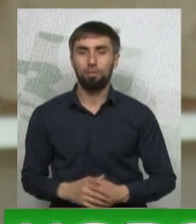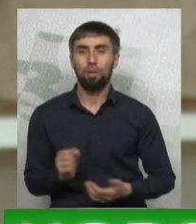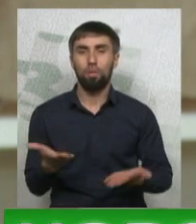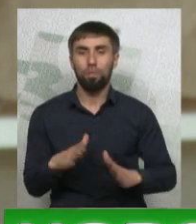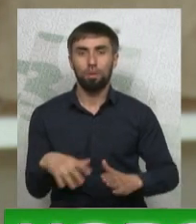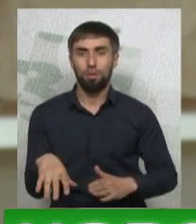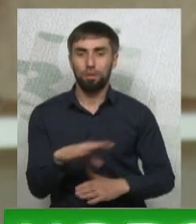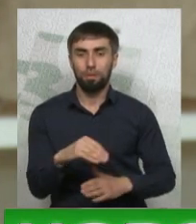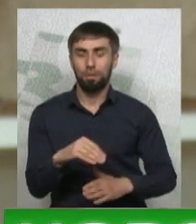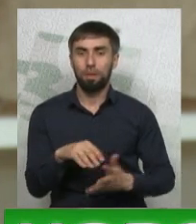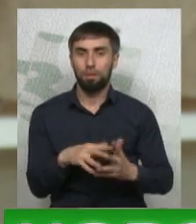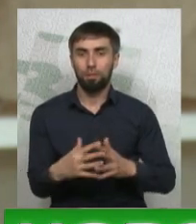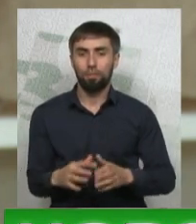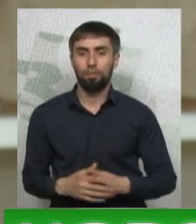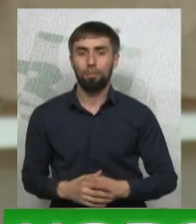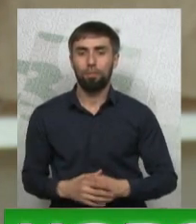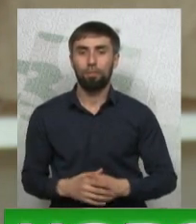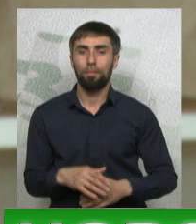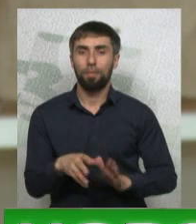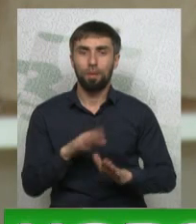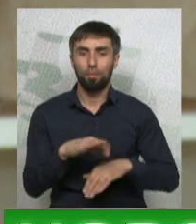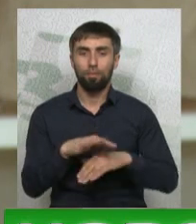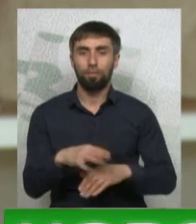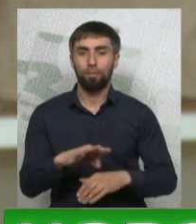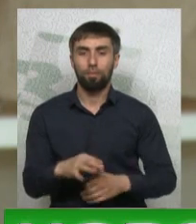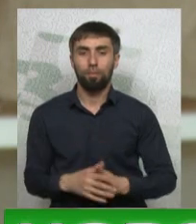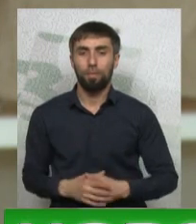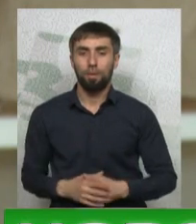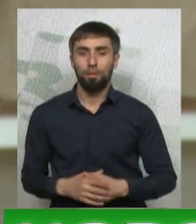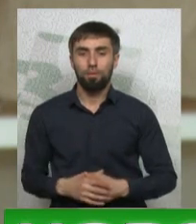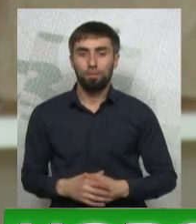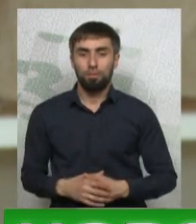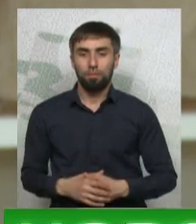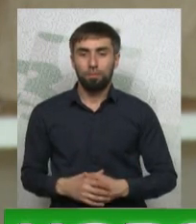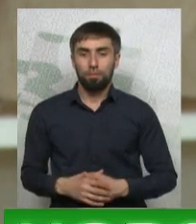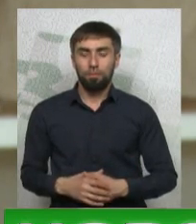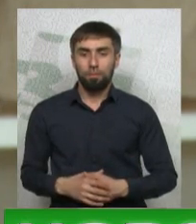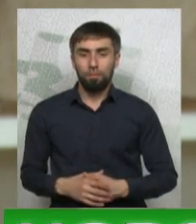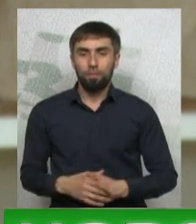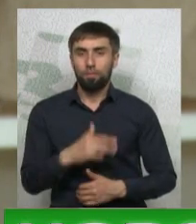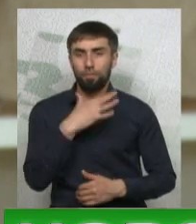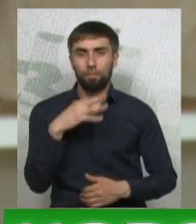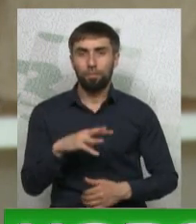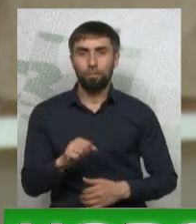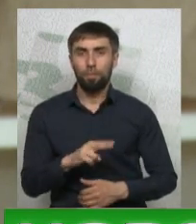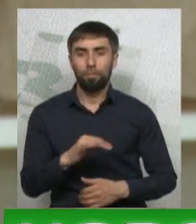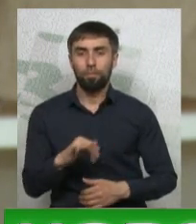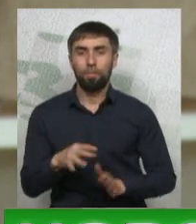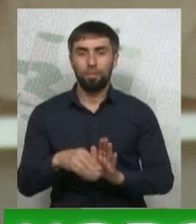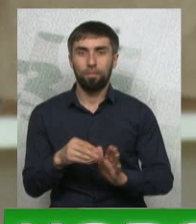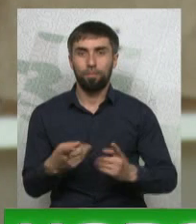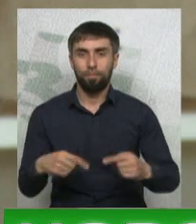остальных 20 сельских поселениях выборы будут проходить по мажоритарной системе, это многомандатные избирательные